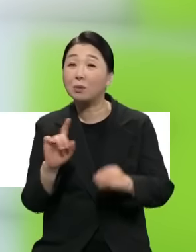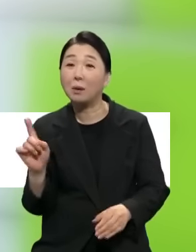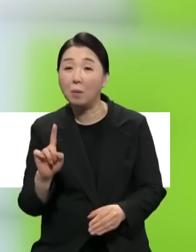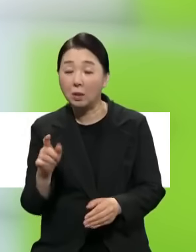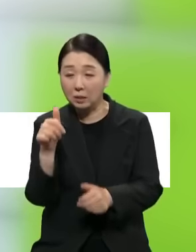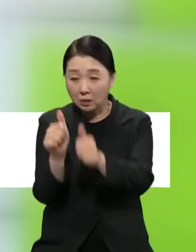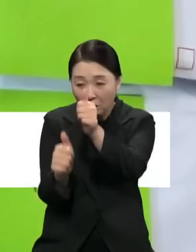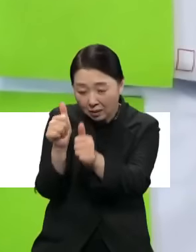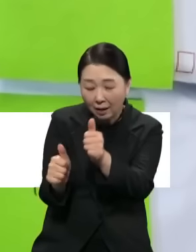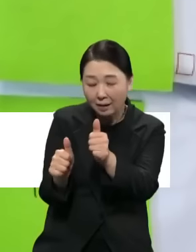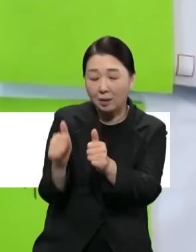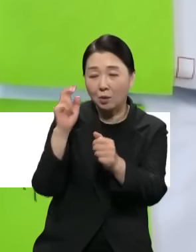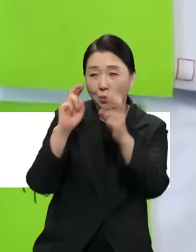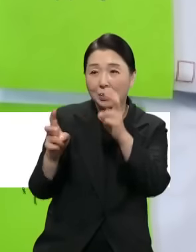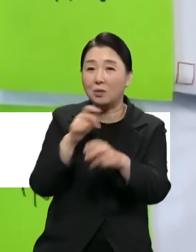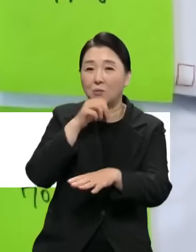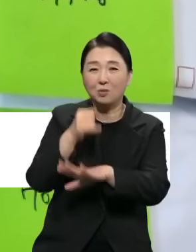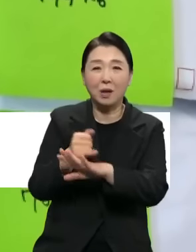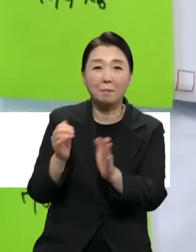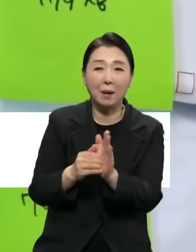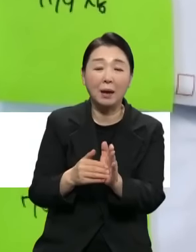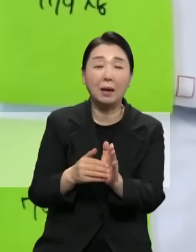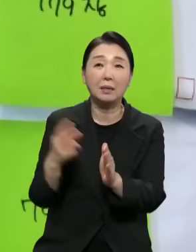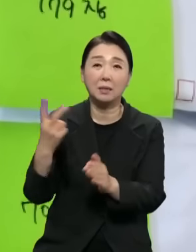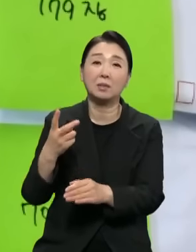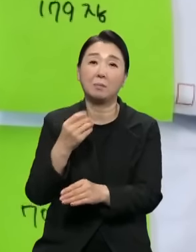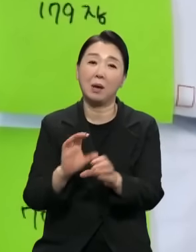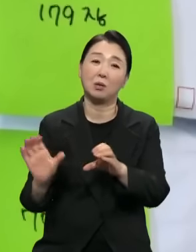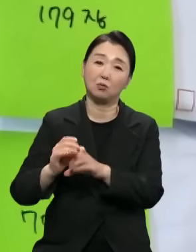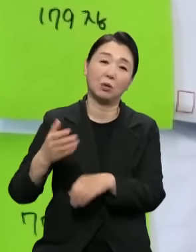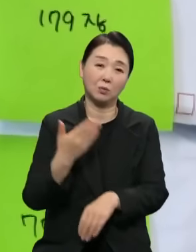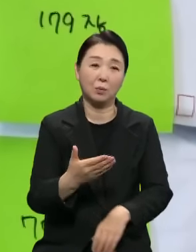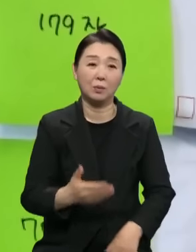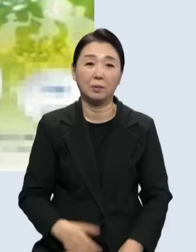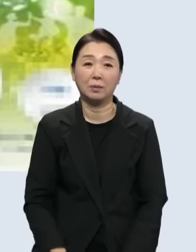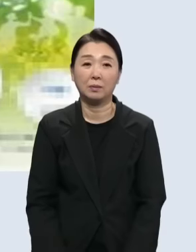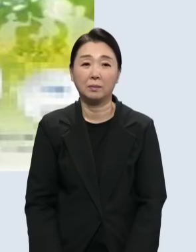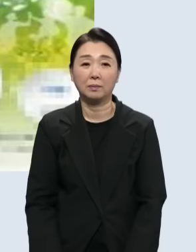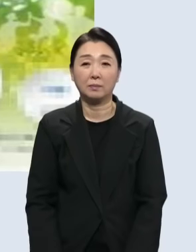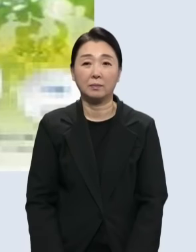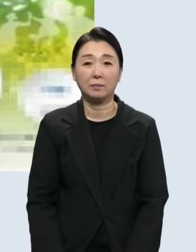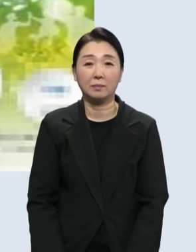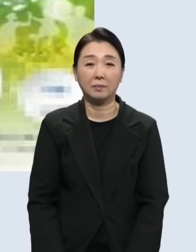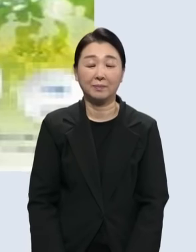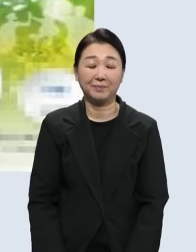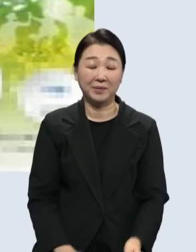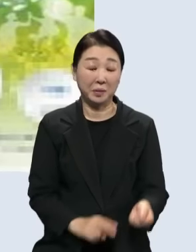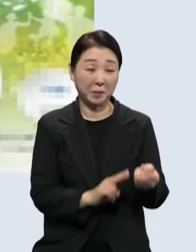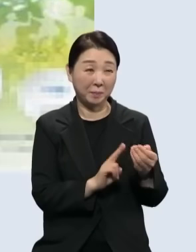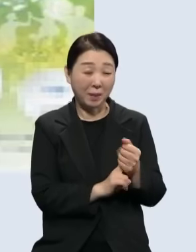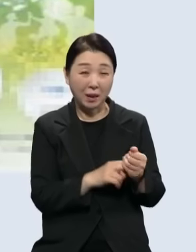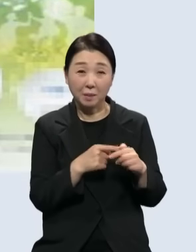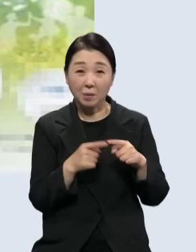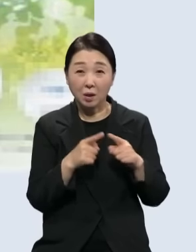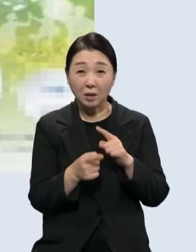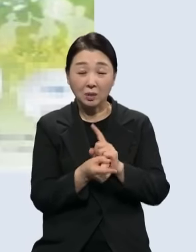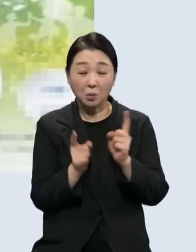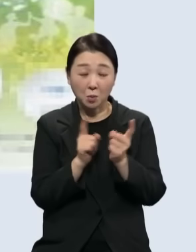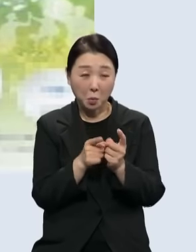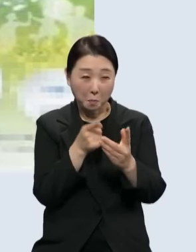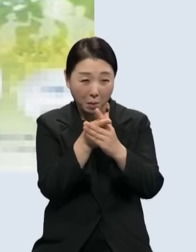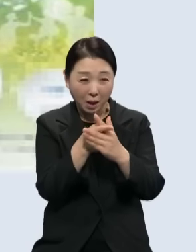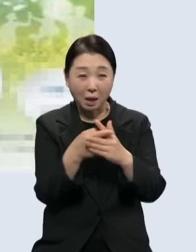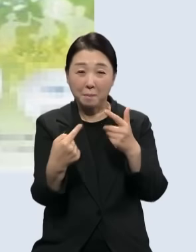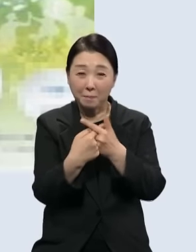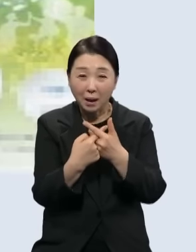경쟁사에 제일 낮은 점수를 주면 2천만 원의 웃돈을 정해놓고 준 겁니다 블라인드 평가여부 알아보기 위해 미리